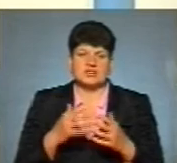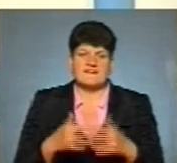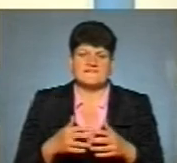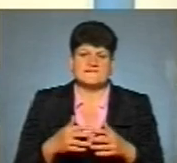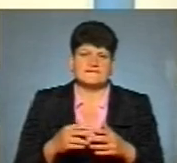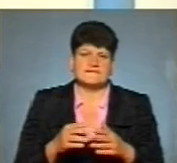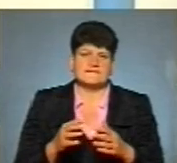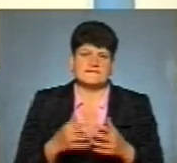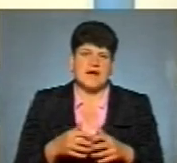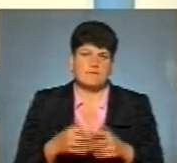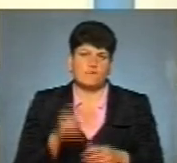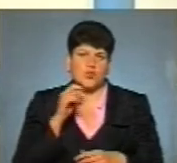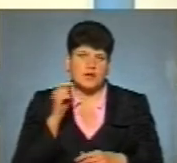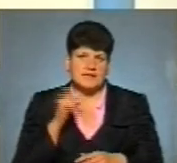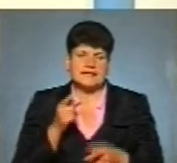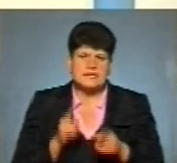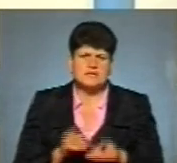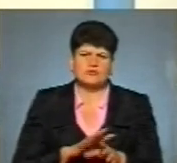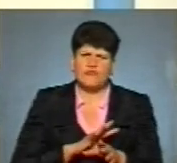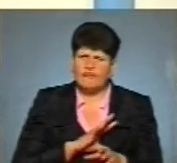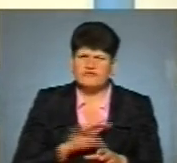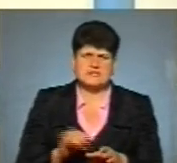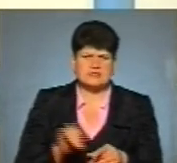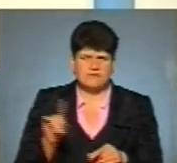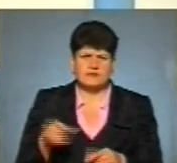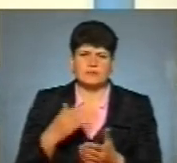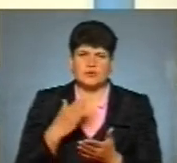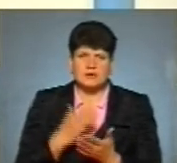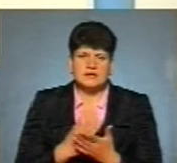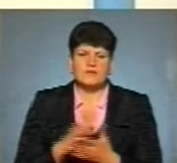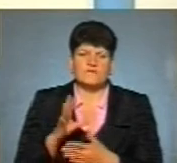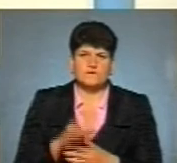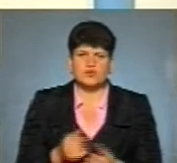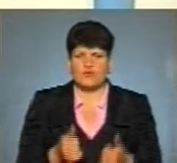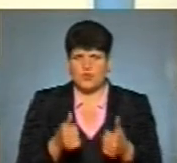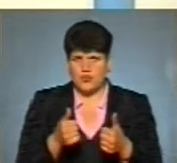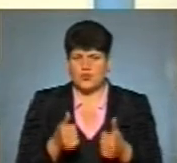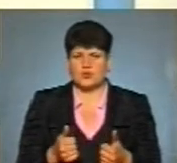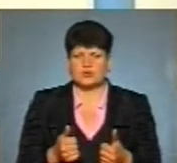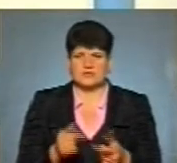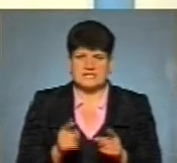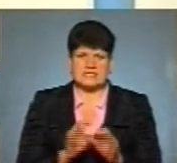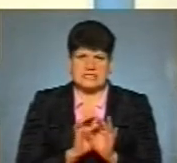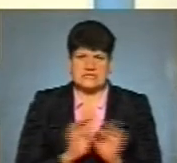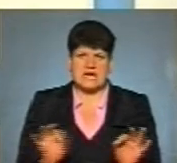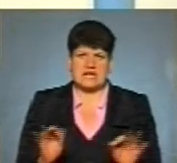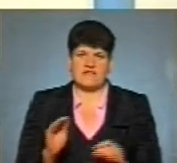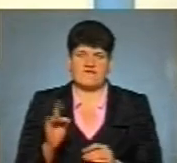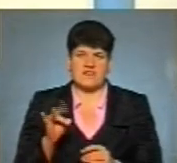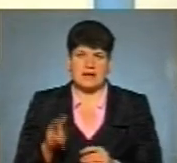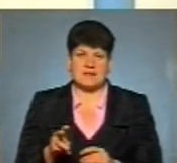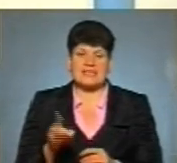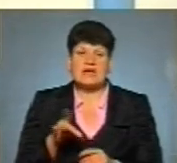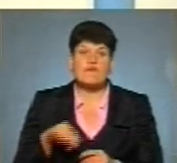де дійсно витримані всі вимоги, де все, яка от в хорошому, ну, дійсно ідеальна ферма європейська,